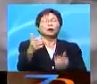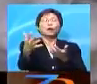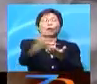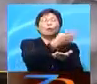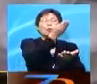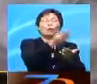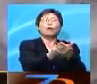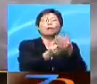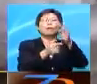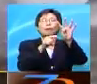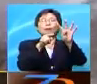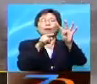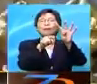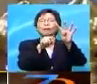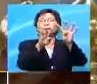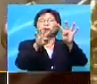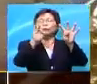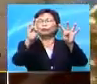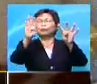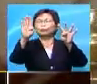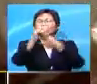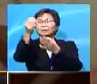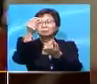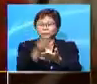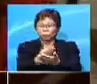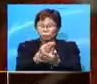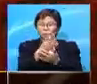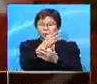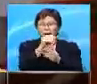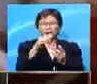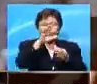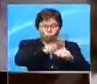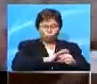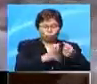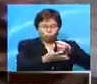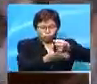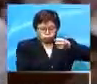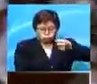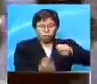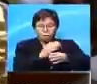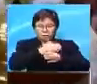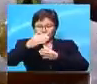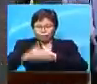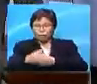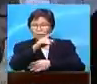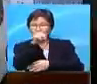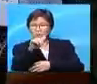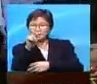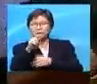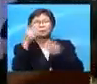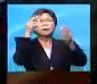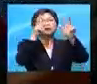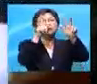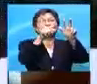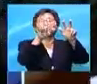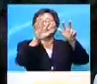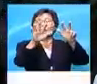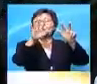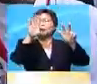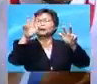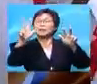pendapatan .7 bilion dan keuntungan bersih selepas zakat mencecah r.53